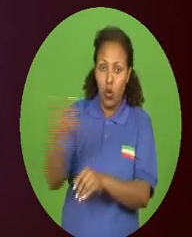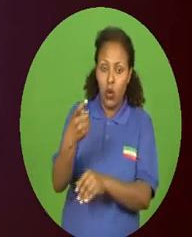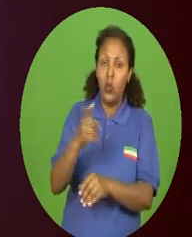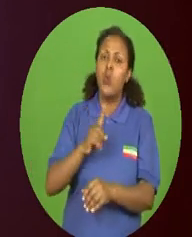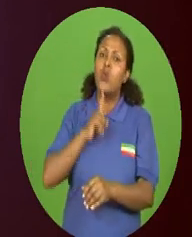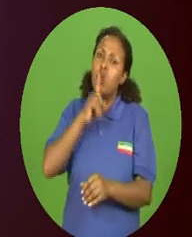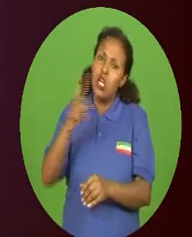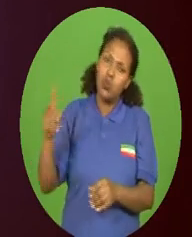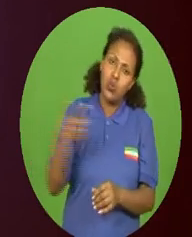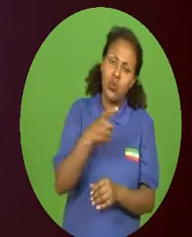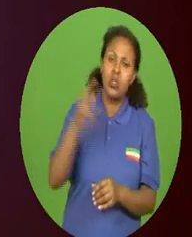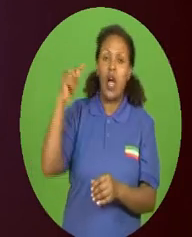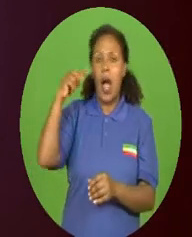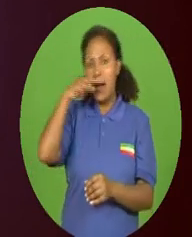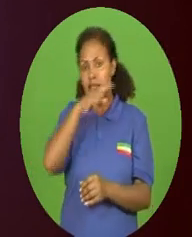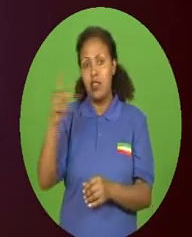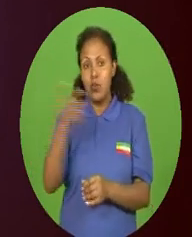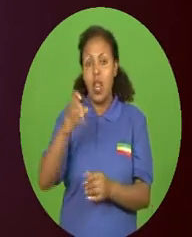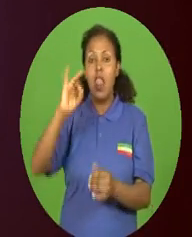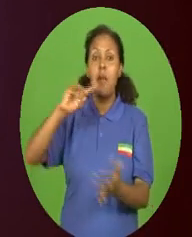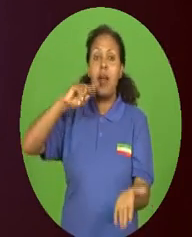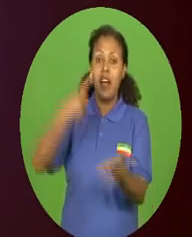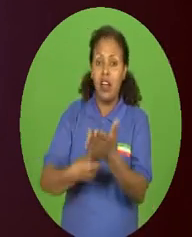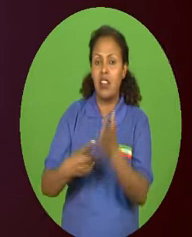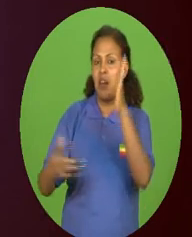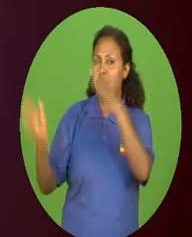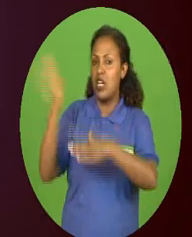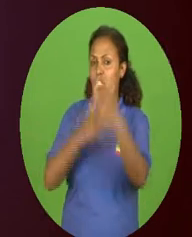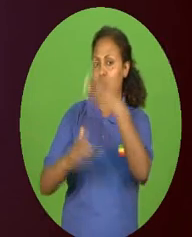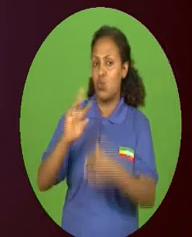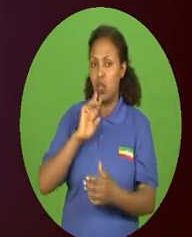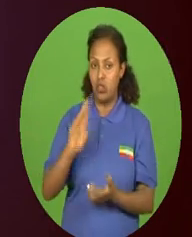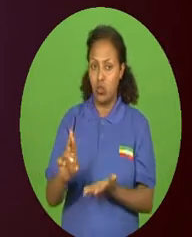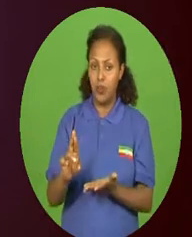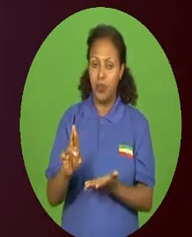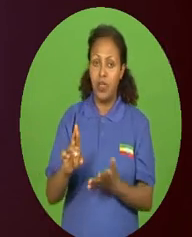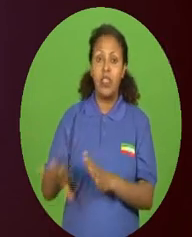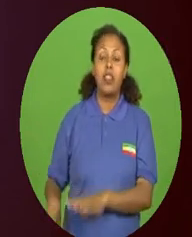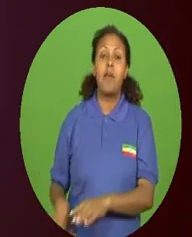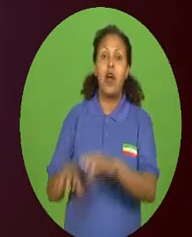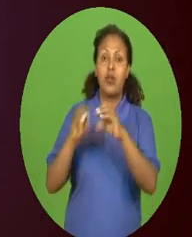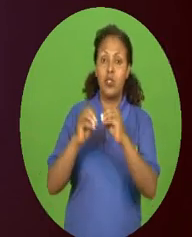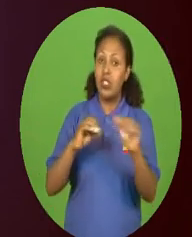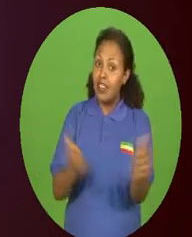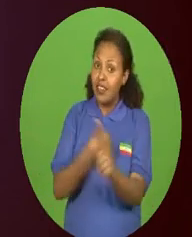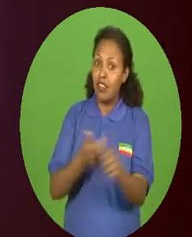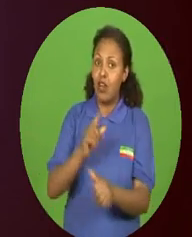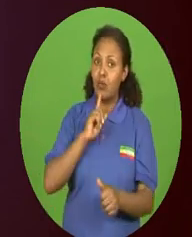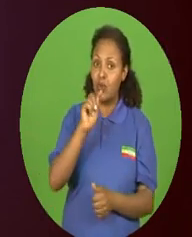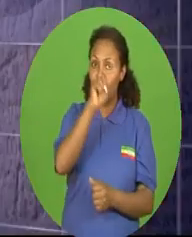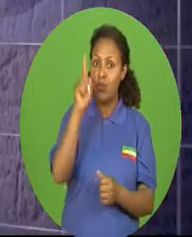አስተያየቶች ሆነው እውነት ይሁኑ ወይም ሐሰት ለማረጋገጥ የሚያስቸግሩ ናቸው።